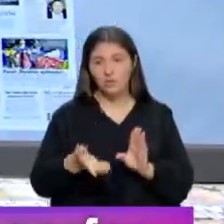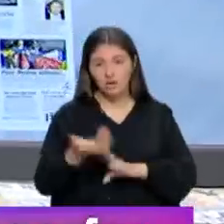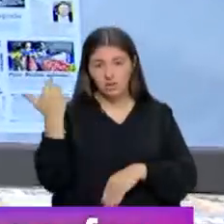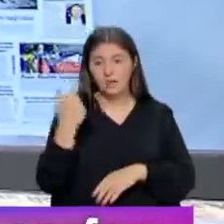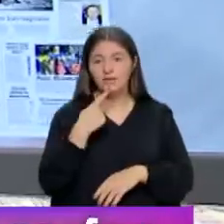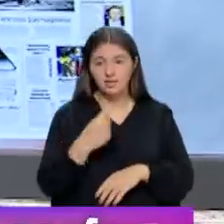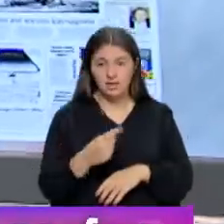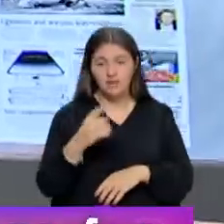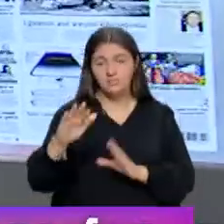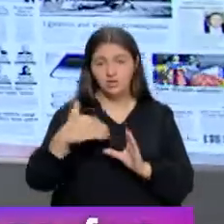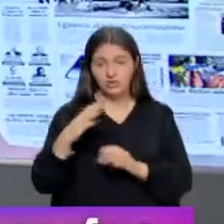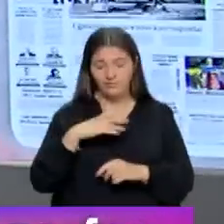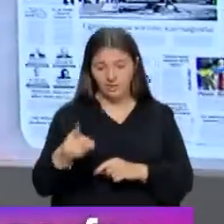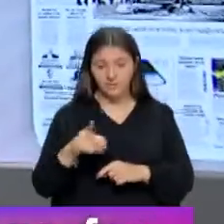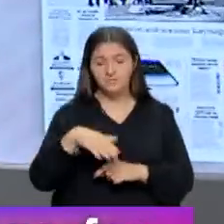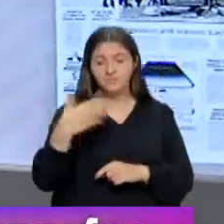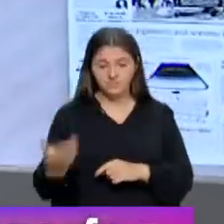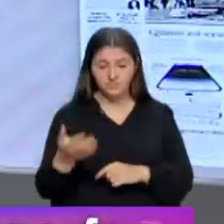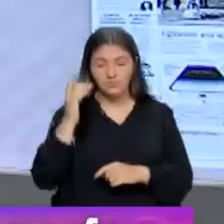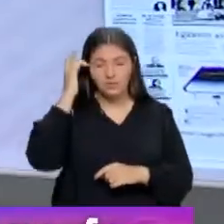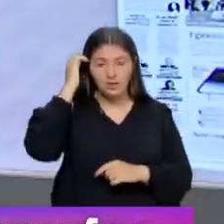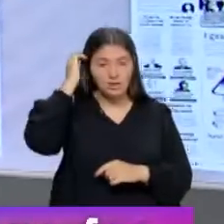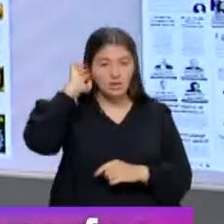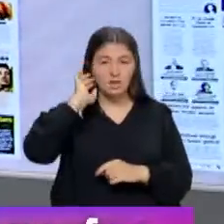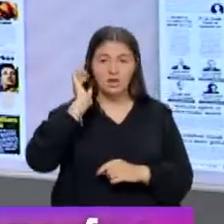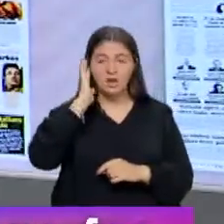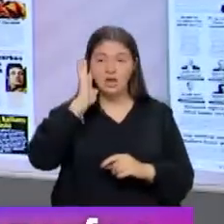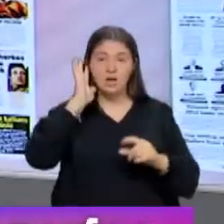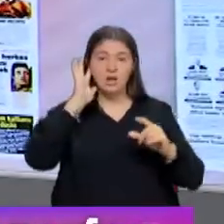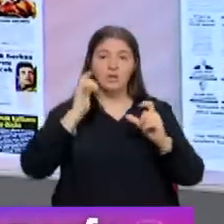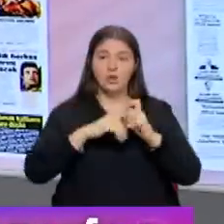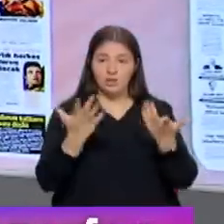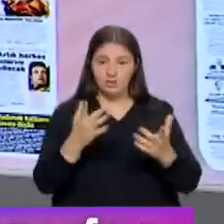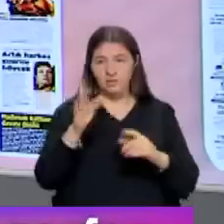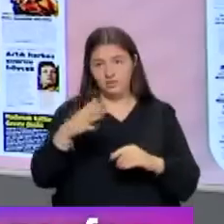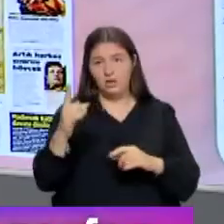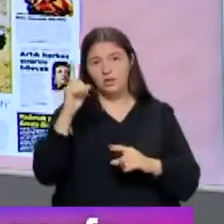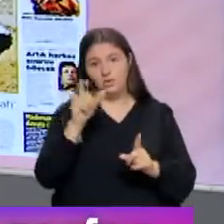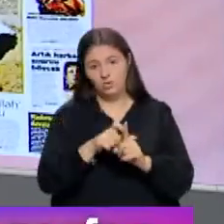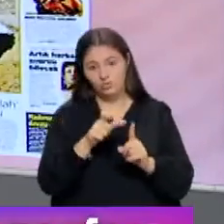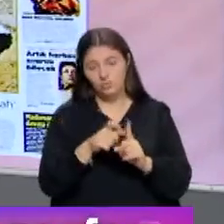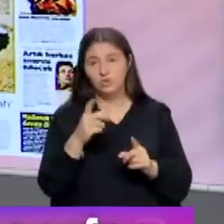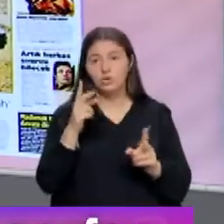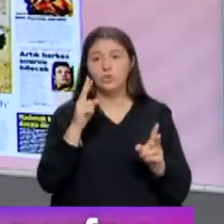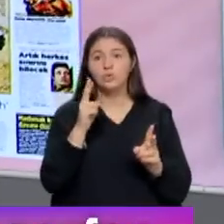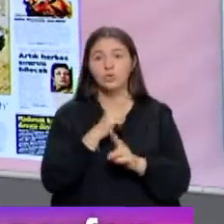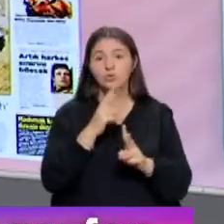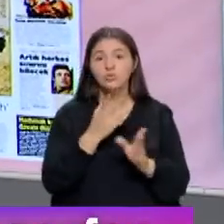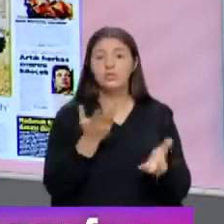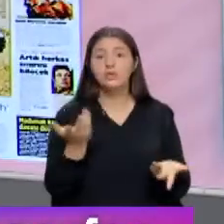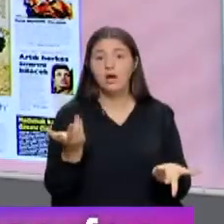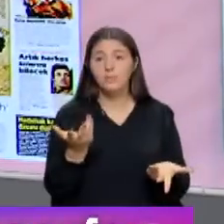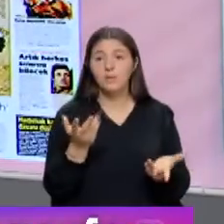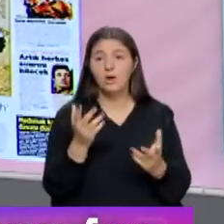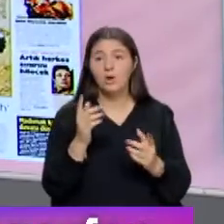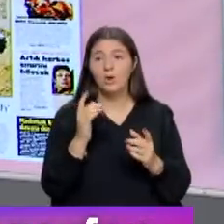kaldırdılar diye mesajlar sonra Gülen hanım günaydın ve Allah korusun gülmüşsünüz belki ama